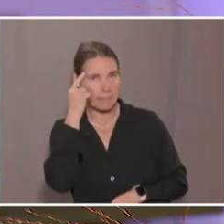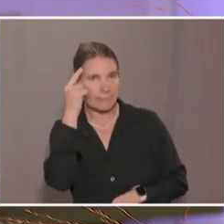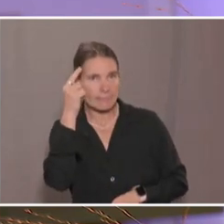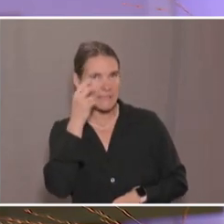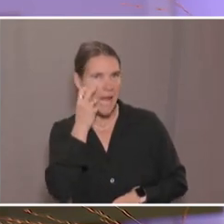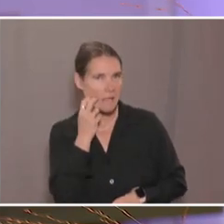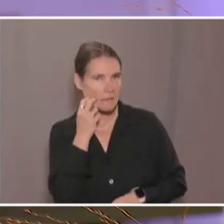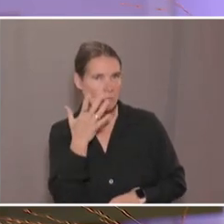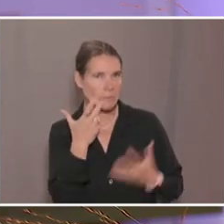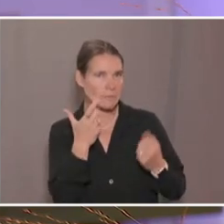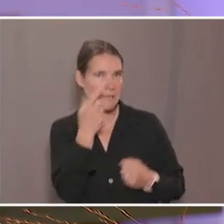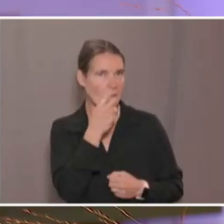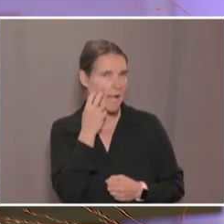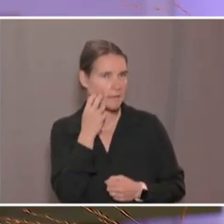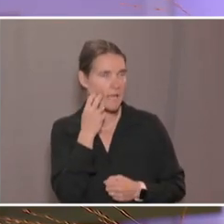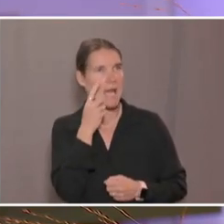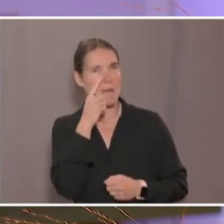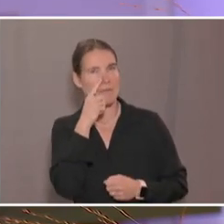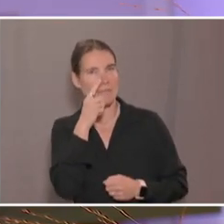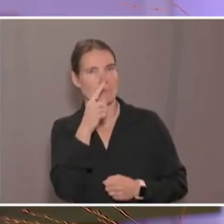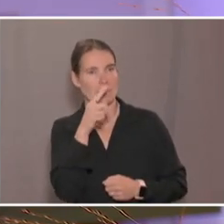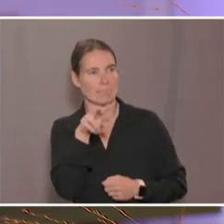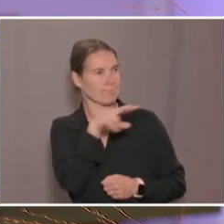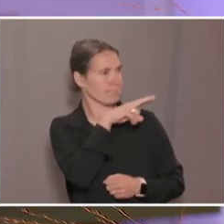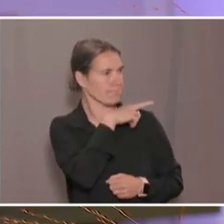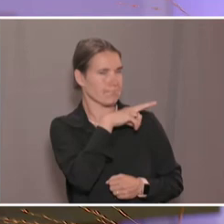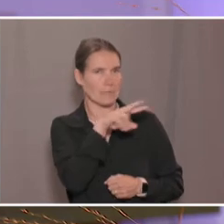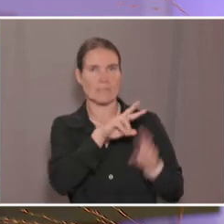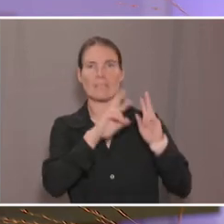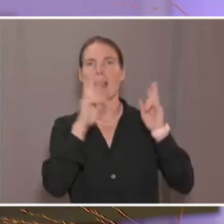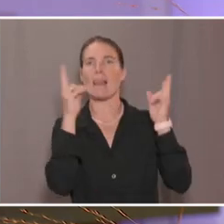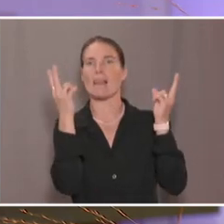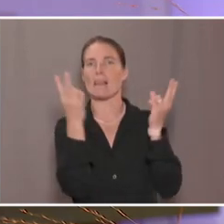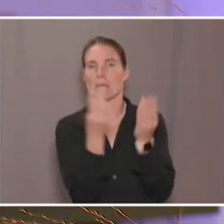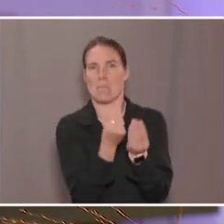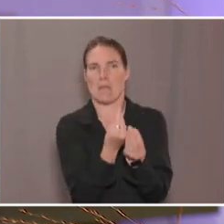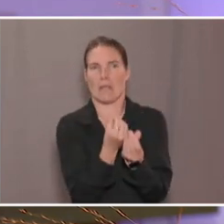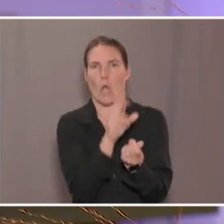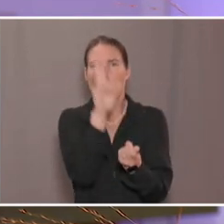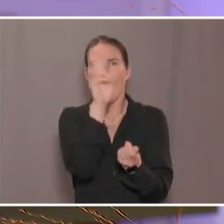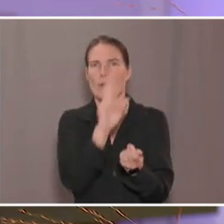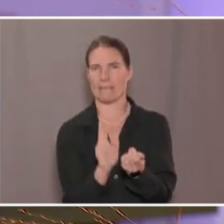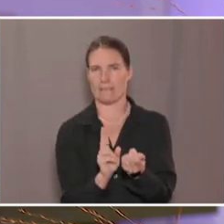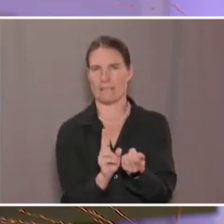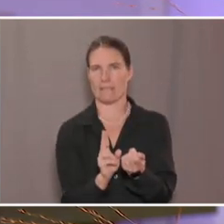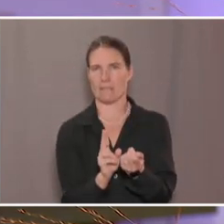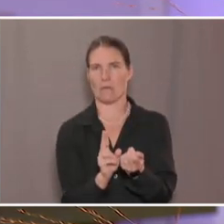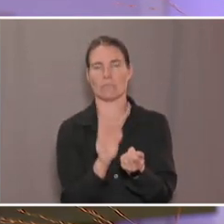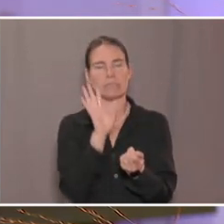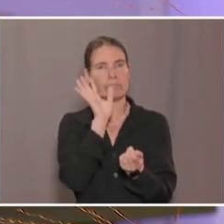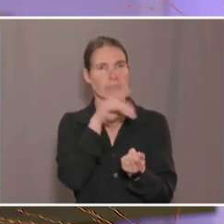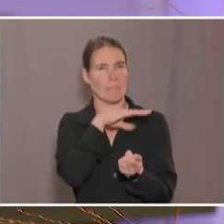alt. Aber wenn man sich einmal umschaut auf der Welt, stellt man fest, dass Universitäten deutlich älter